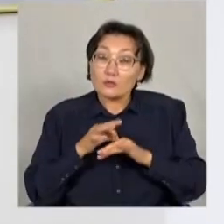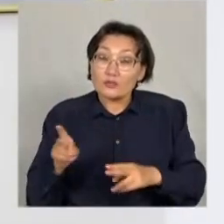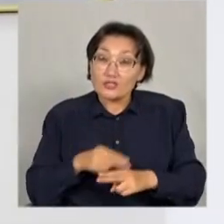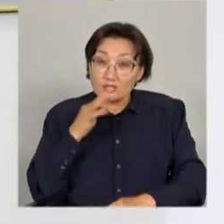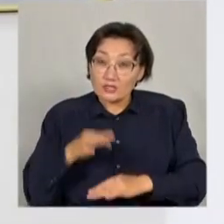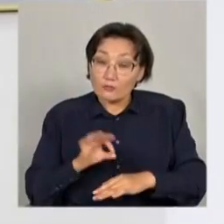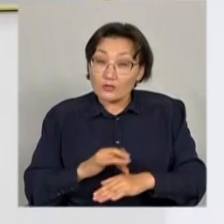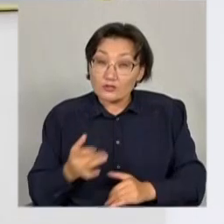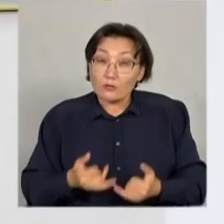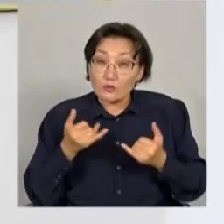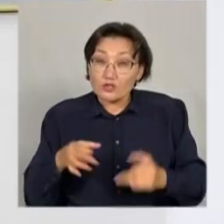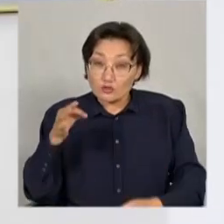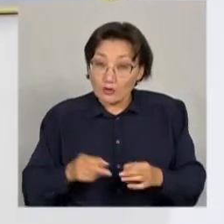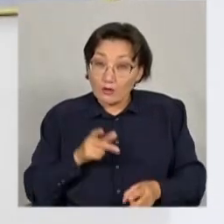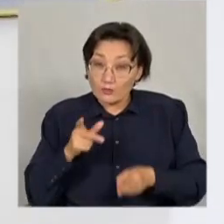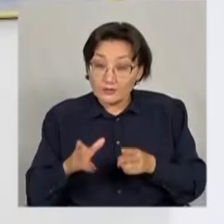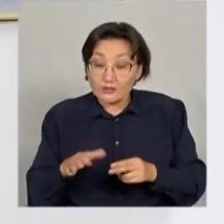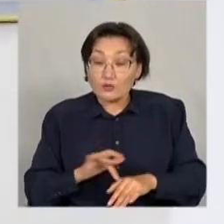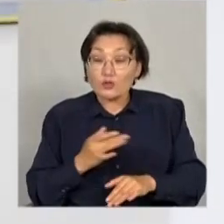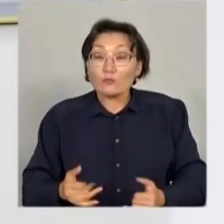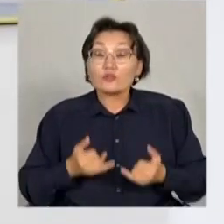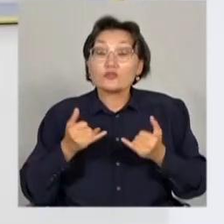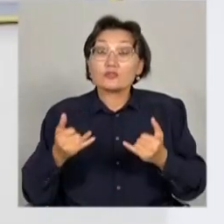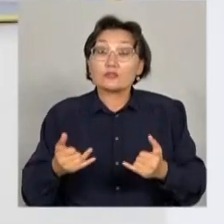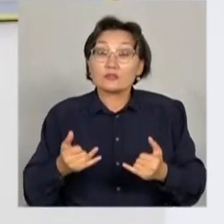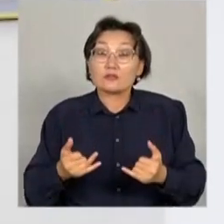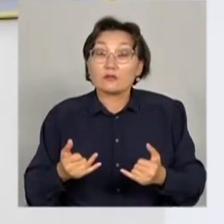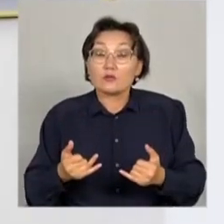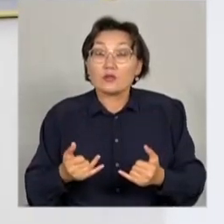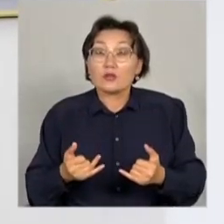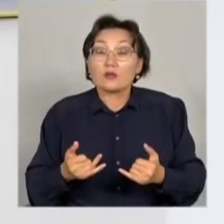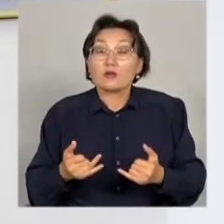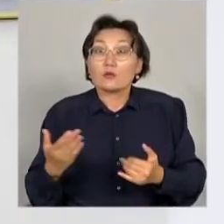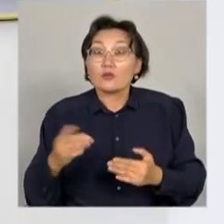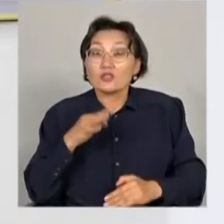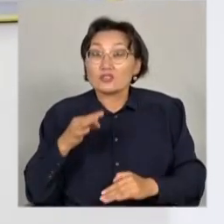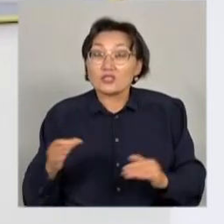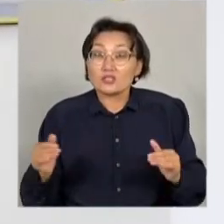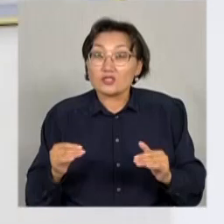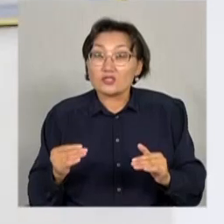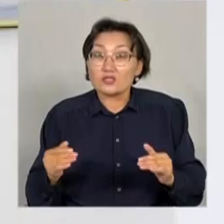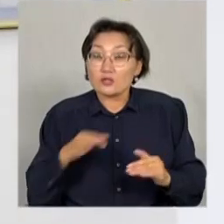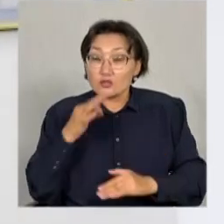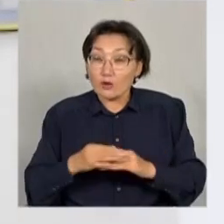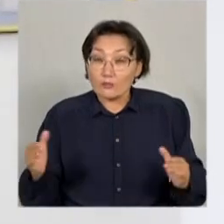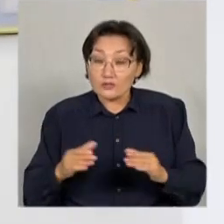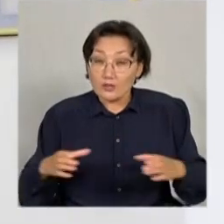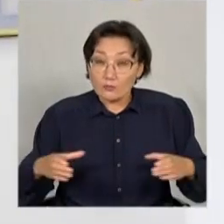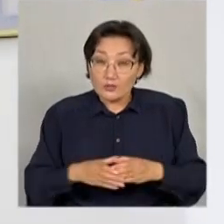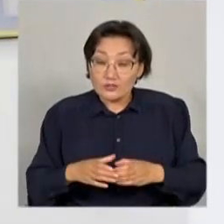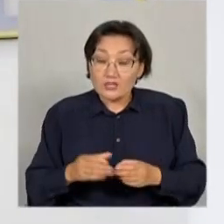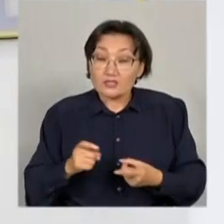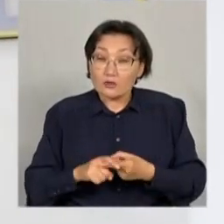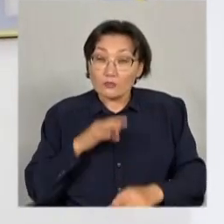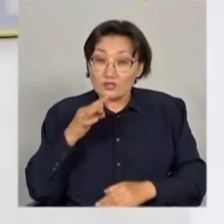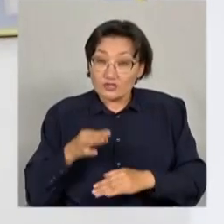қызмет көрсетілген соттасатын болады. Қызмет көрсетуші Белеричи жауапкершілігі шектеулі серіктесі компаниясына қатысты жауапсыз жеткізуші